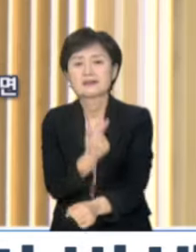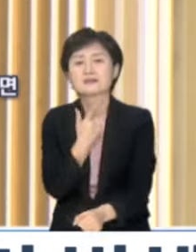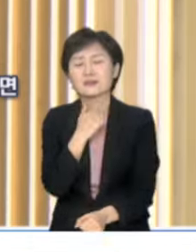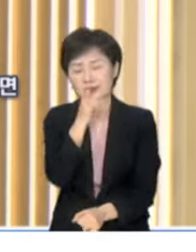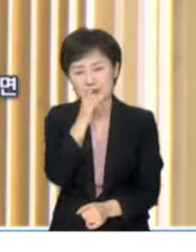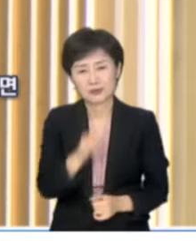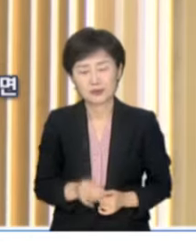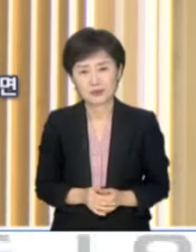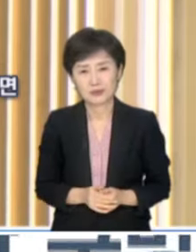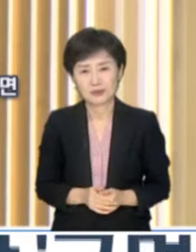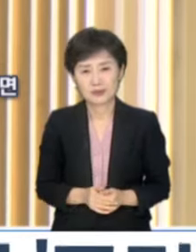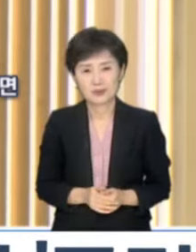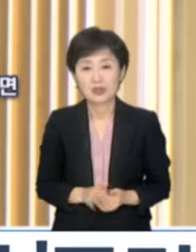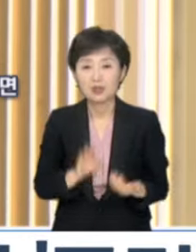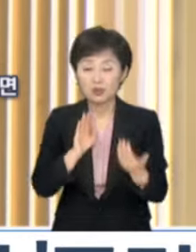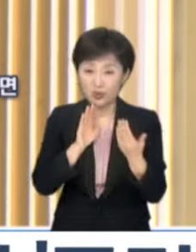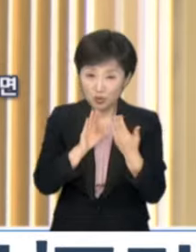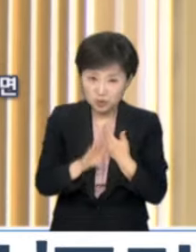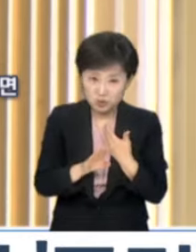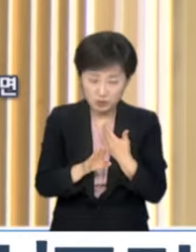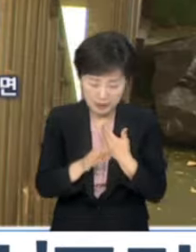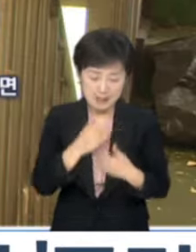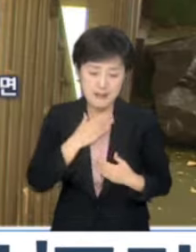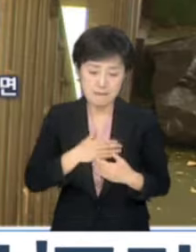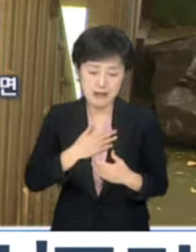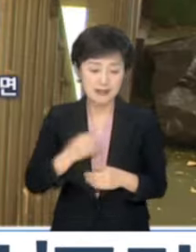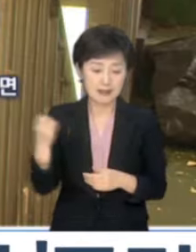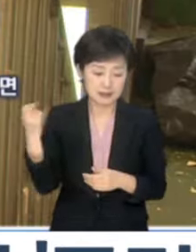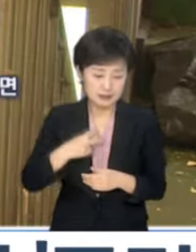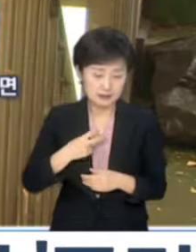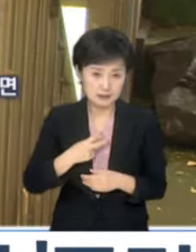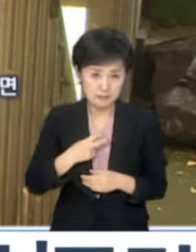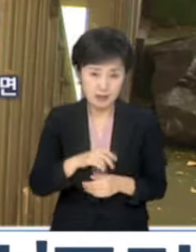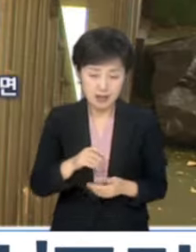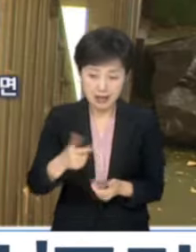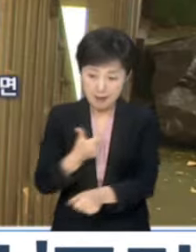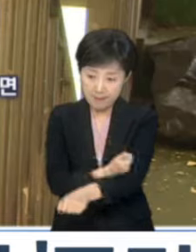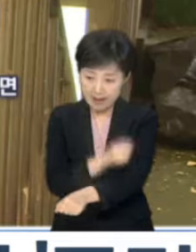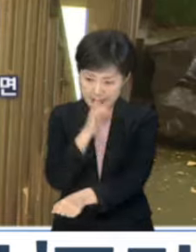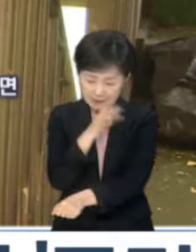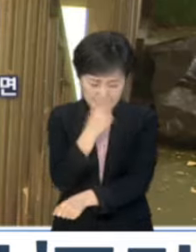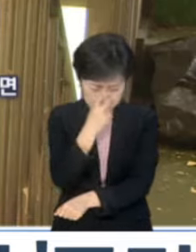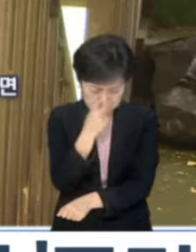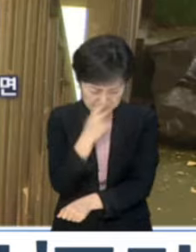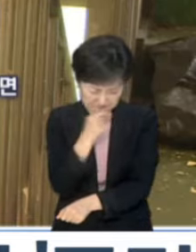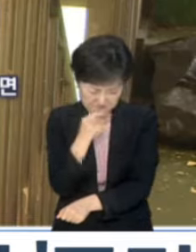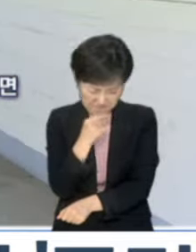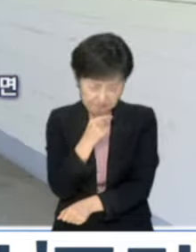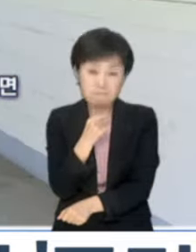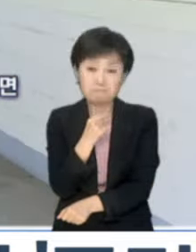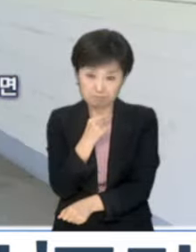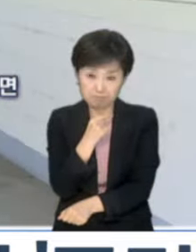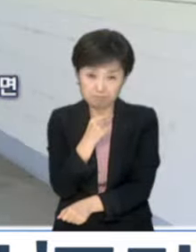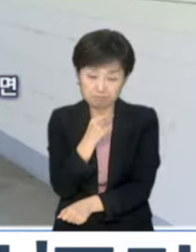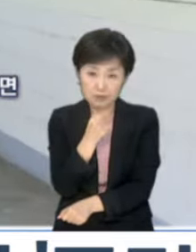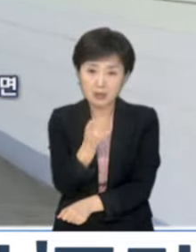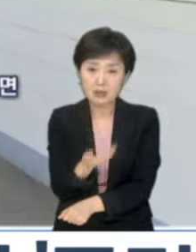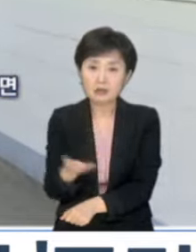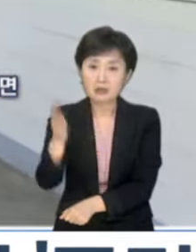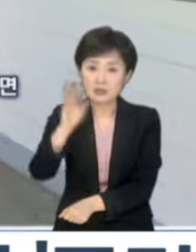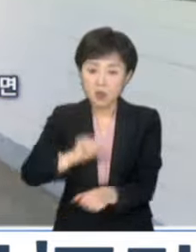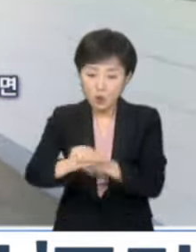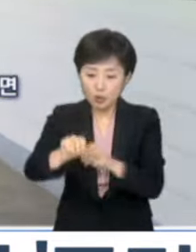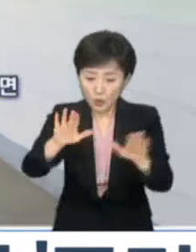화제가 됐었거든요. 그래서 그 뒤에 사실은 교정본부에서 이런 구치소 내 마약 반입 실태에 대해서 더 조사를 하고 단속을 강화를 했음에도